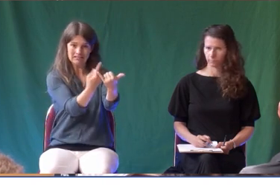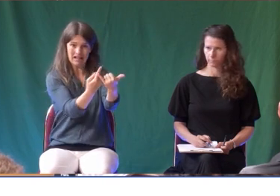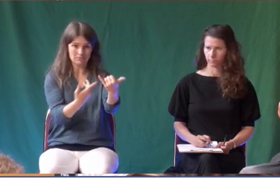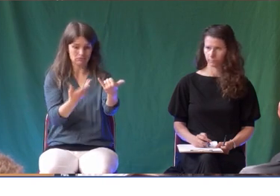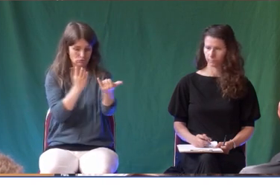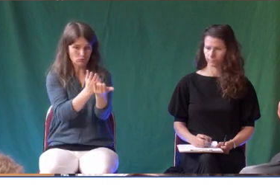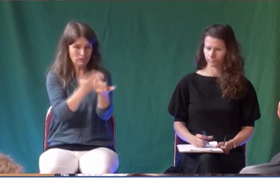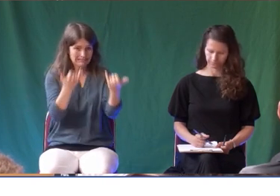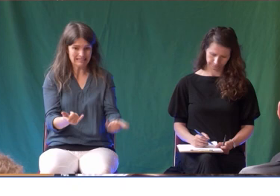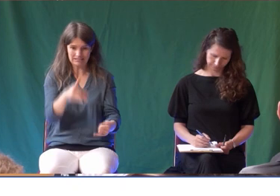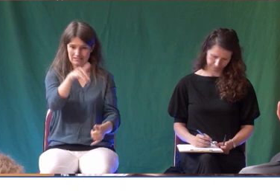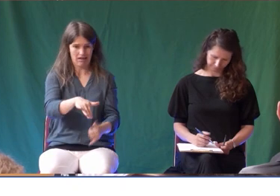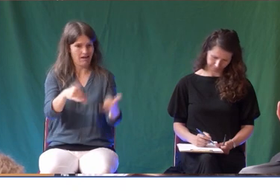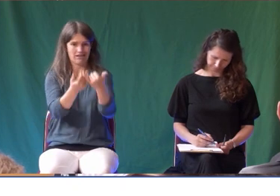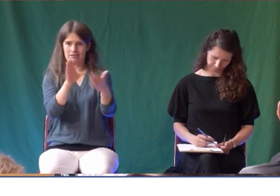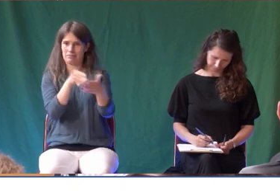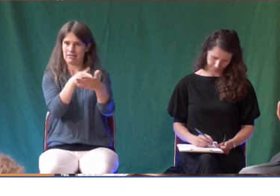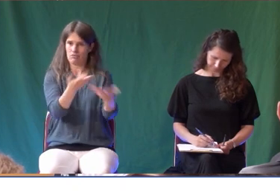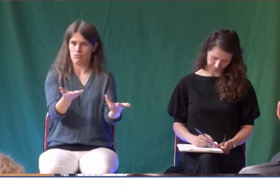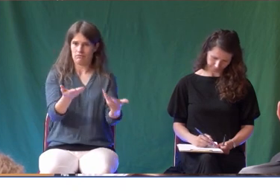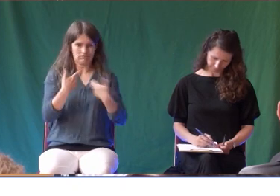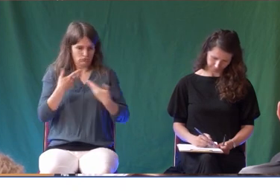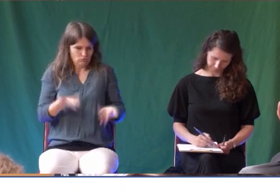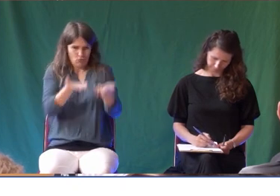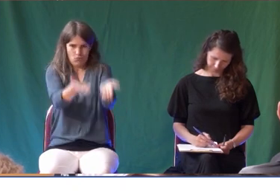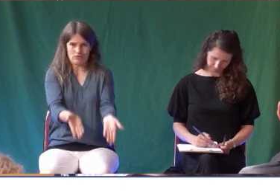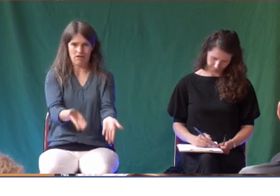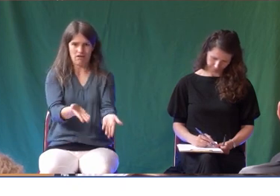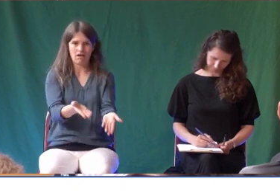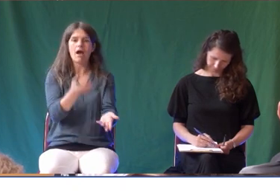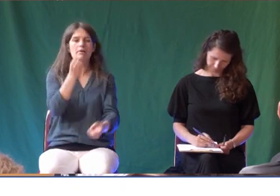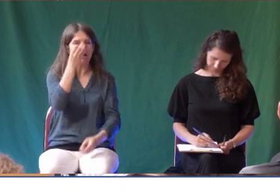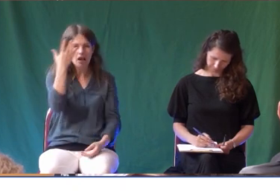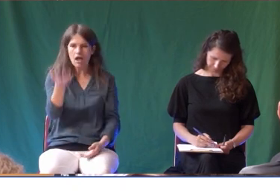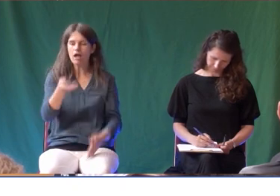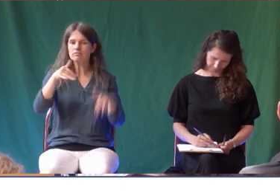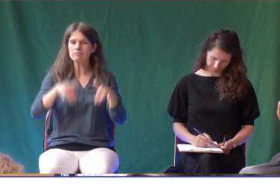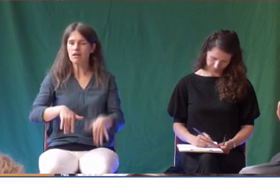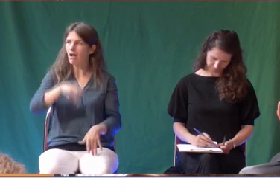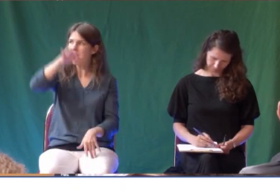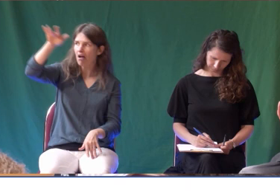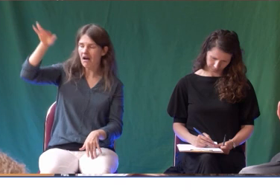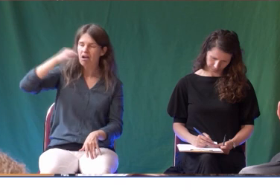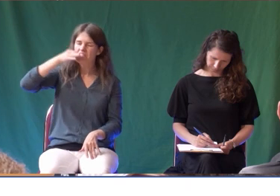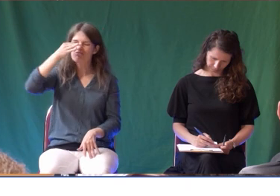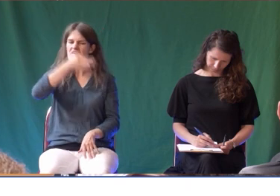es gibt fragen warum warum sind die das können die das